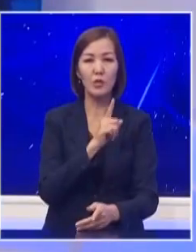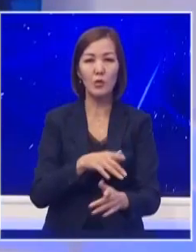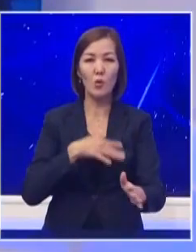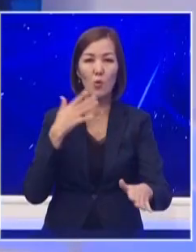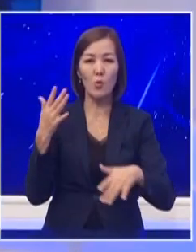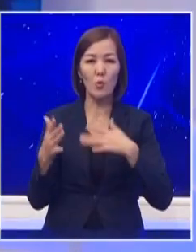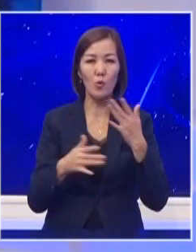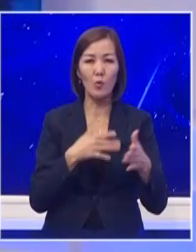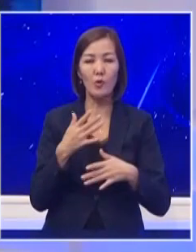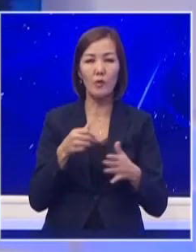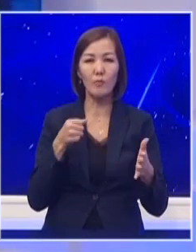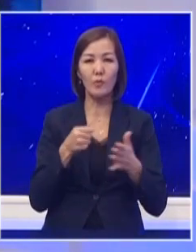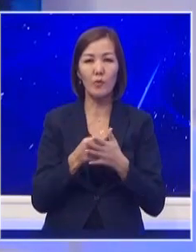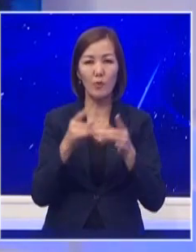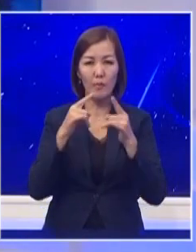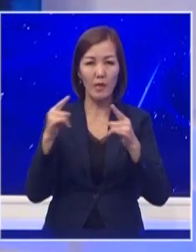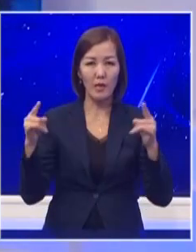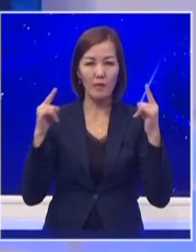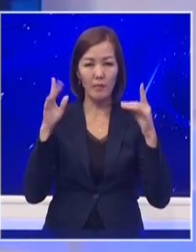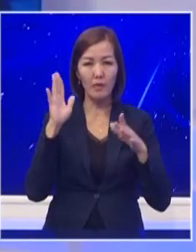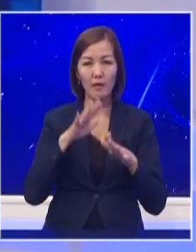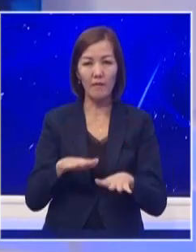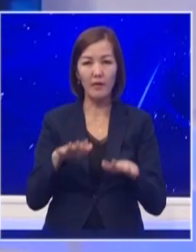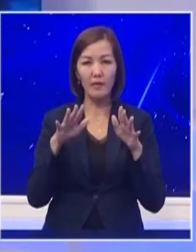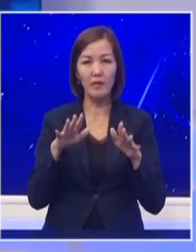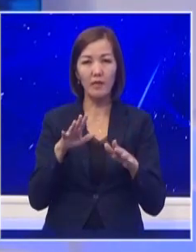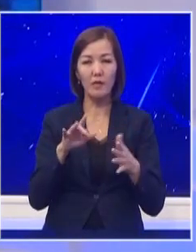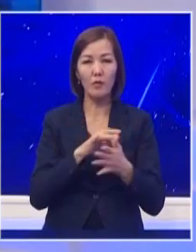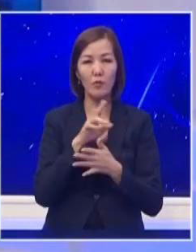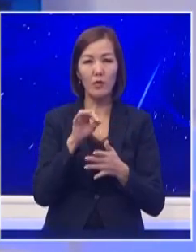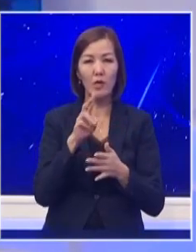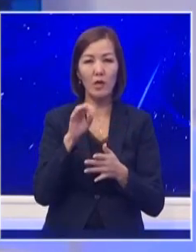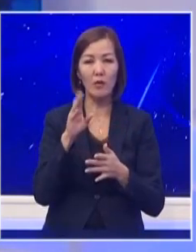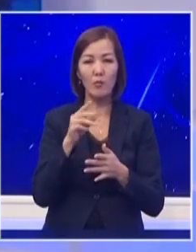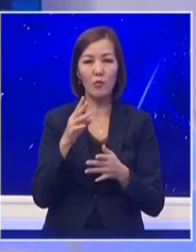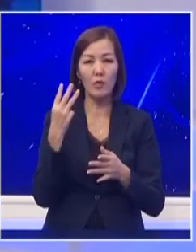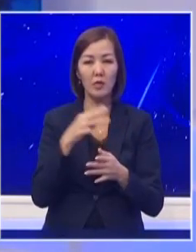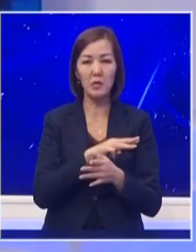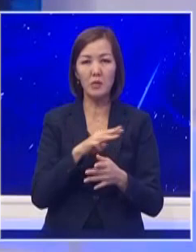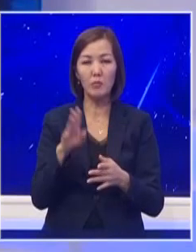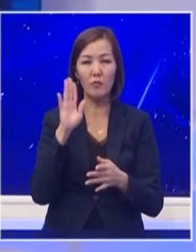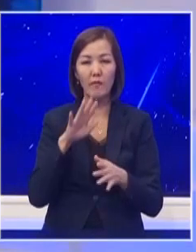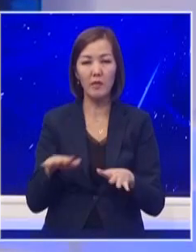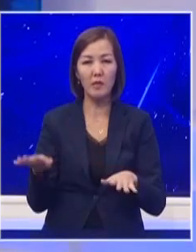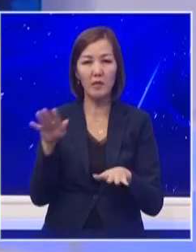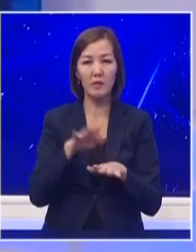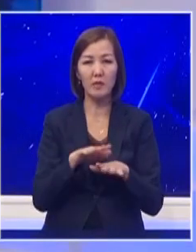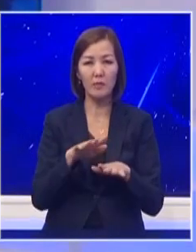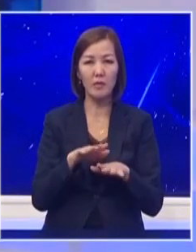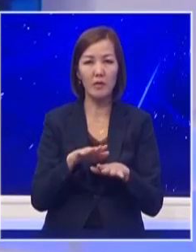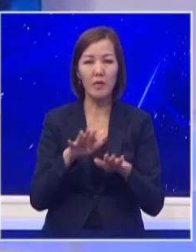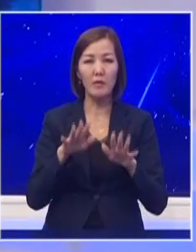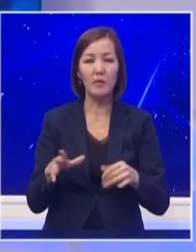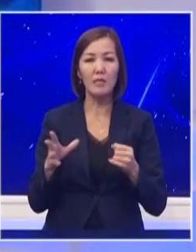Шторм Джулия добрался до Мексики вызвав наводнения в городе Акапулько буквально за полчаса вода затопила дома местных жителей